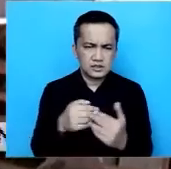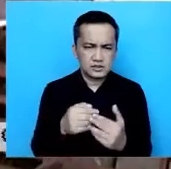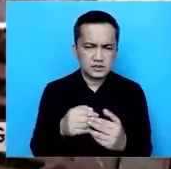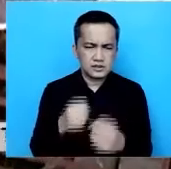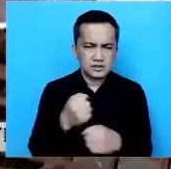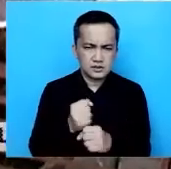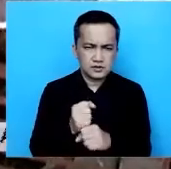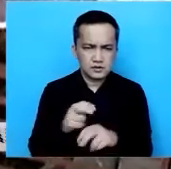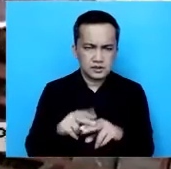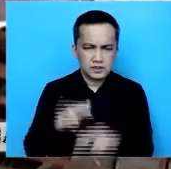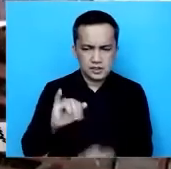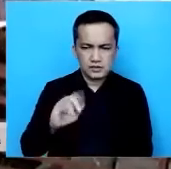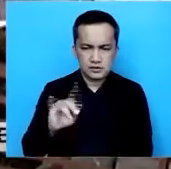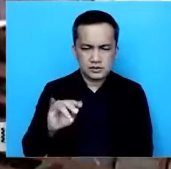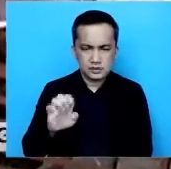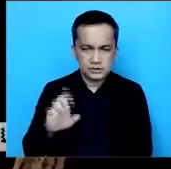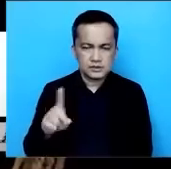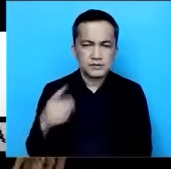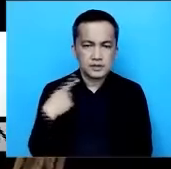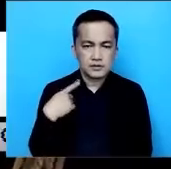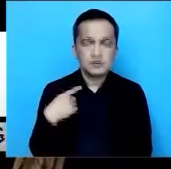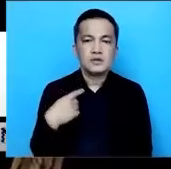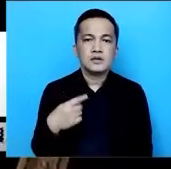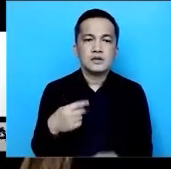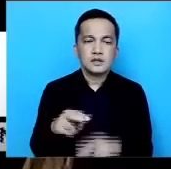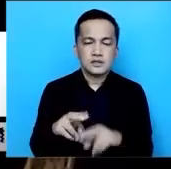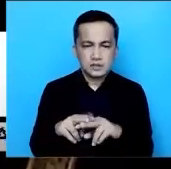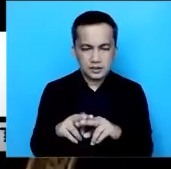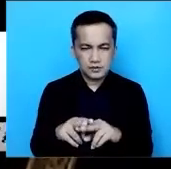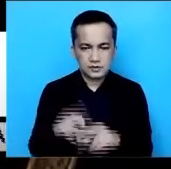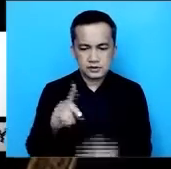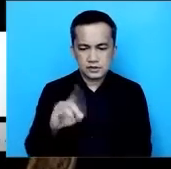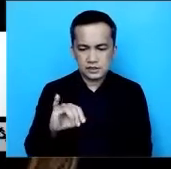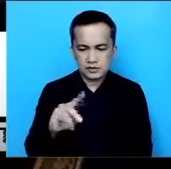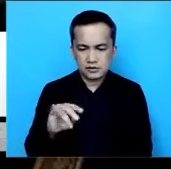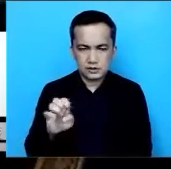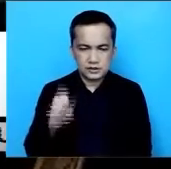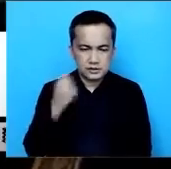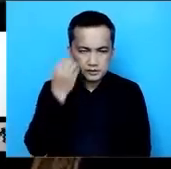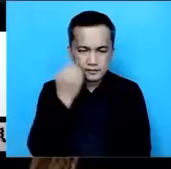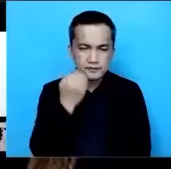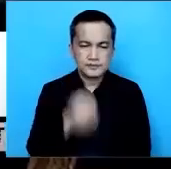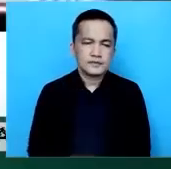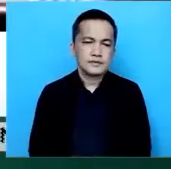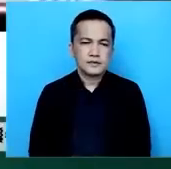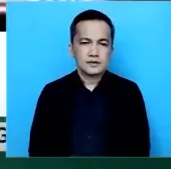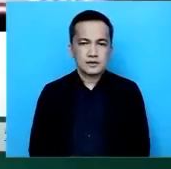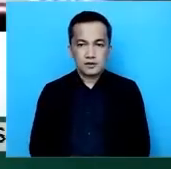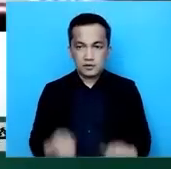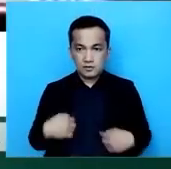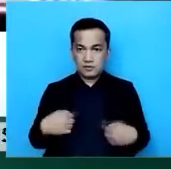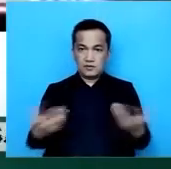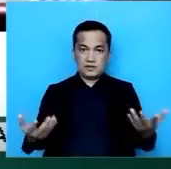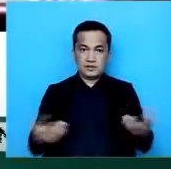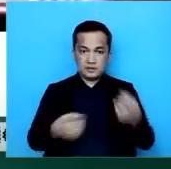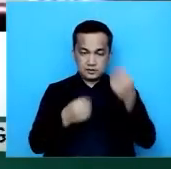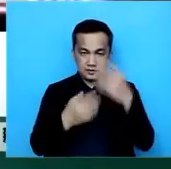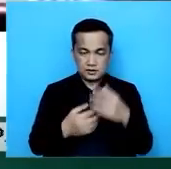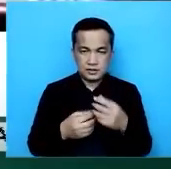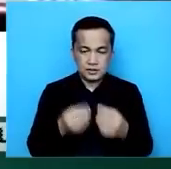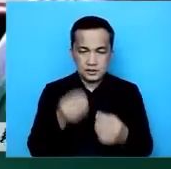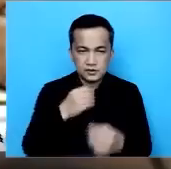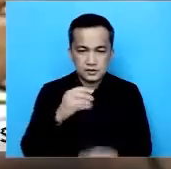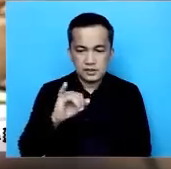bansa ay iodized kung may gamot naman daw sa iodine deficiency? Walang nagsabi sa akin na kailangan kumain ako ng